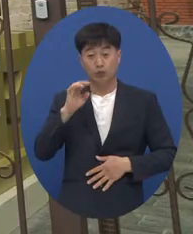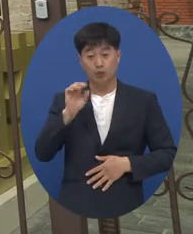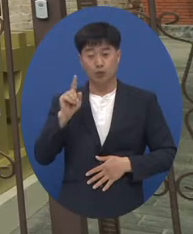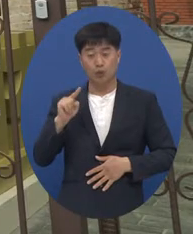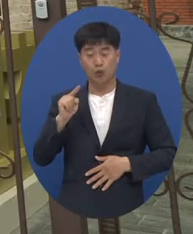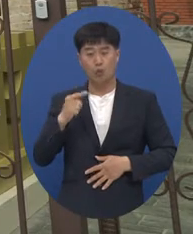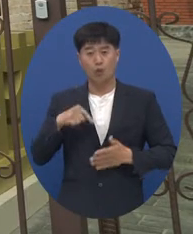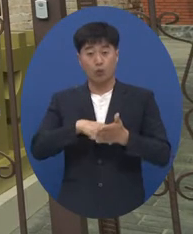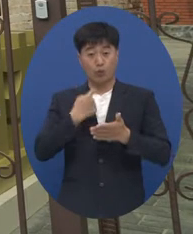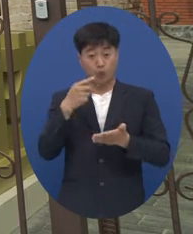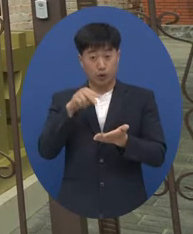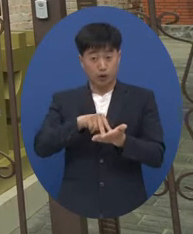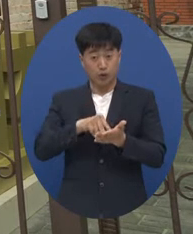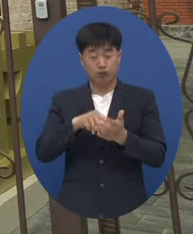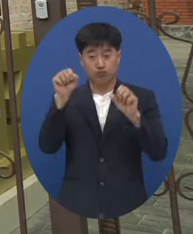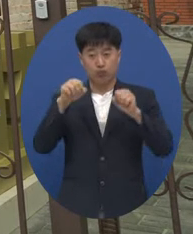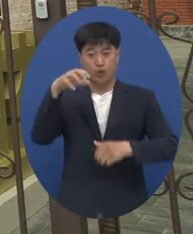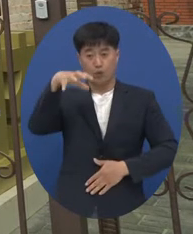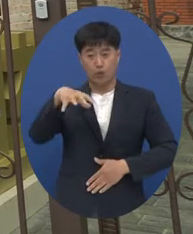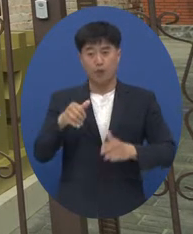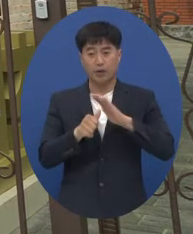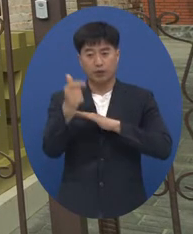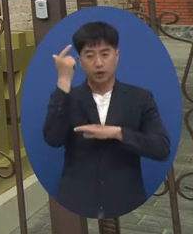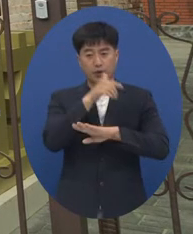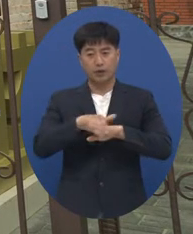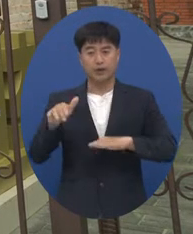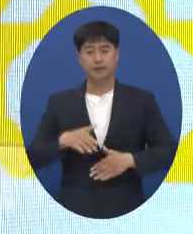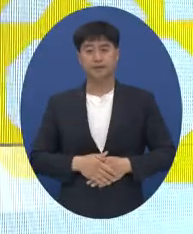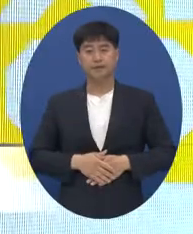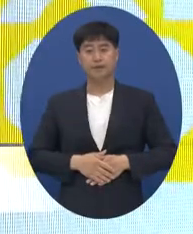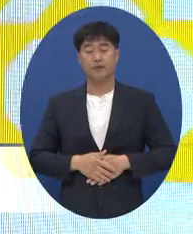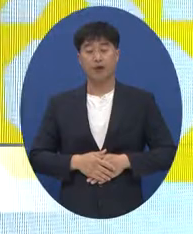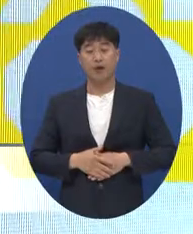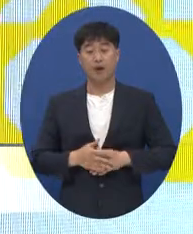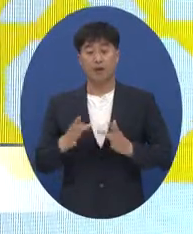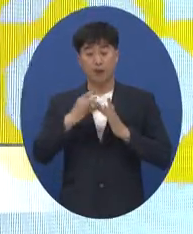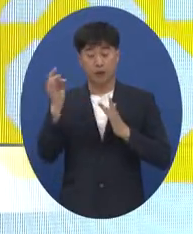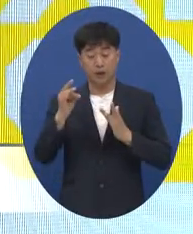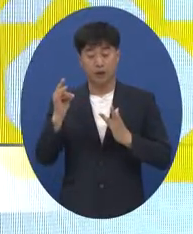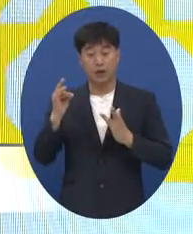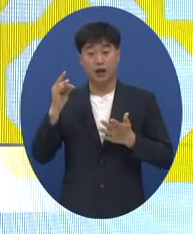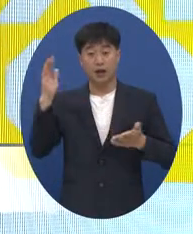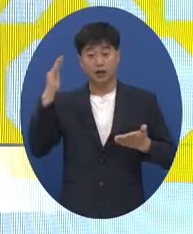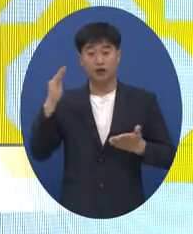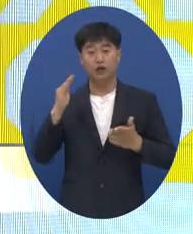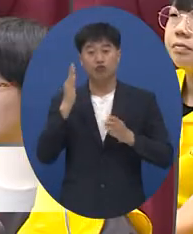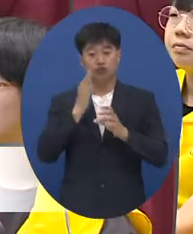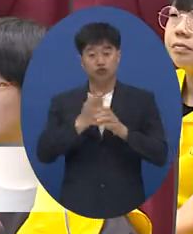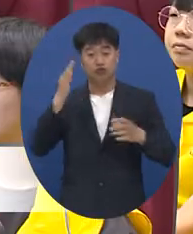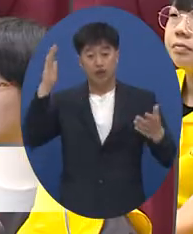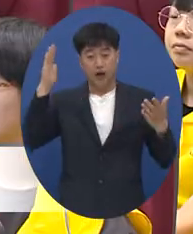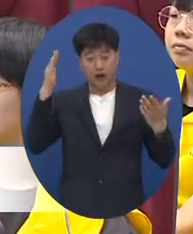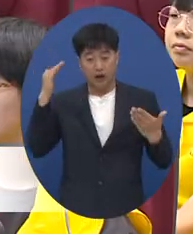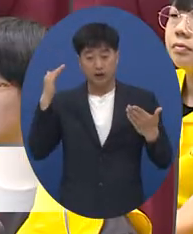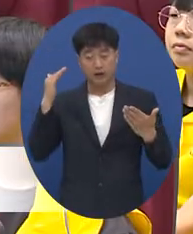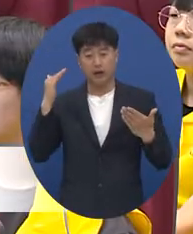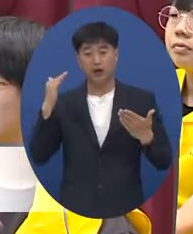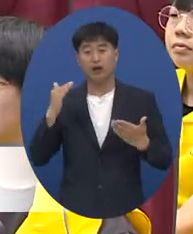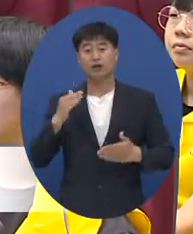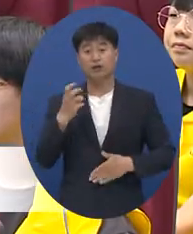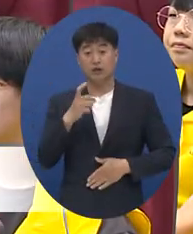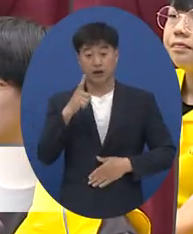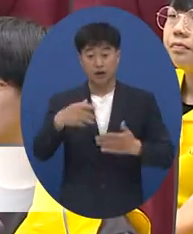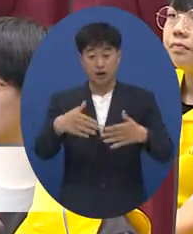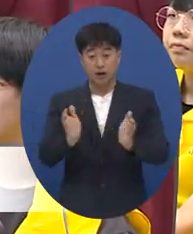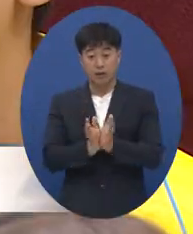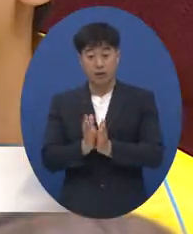항일 독립운동 거점지를 답사할 계획입니다. 선발된 학생은 중학생 31개 팀과 학교 밖 청소년